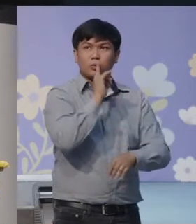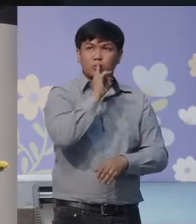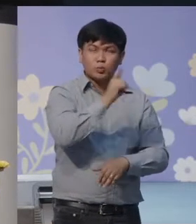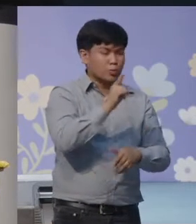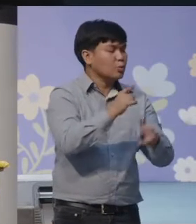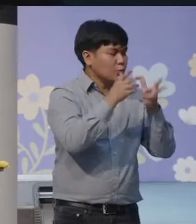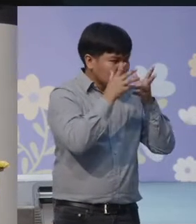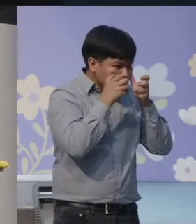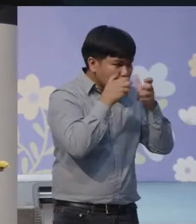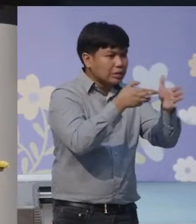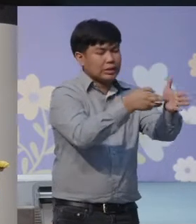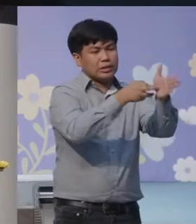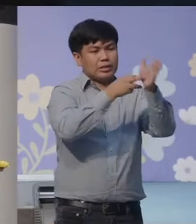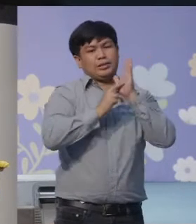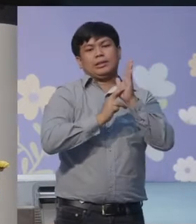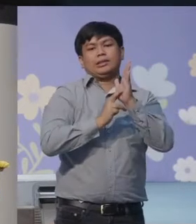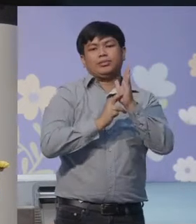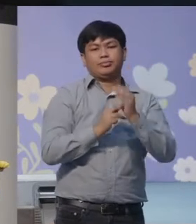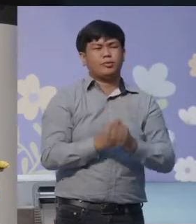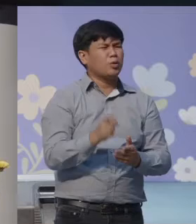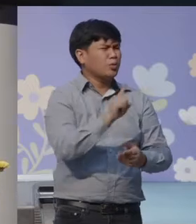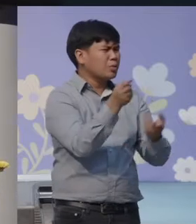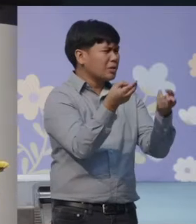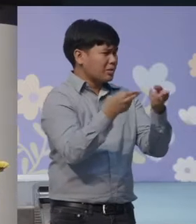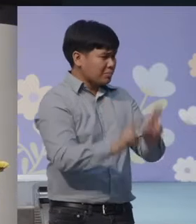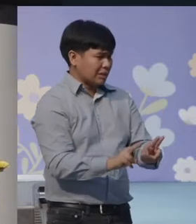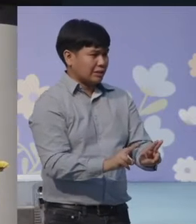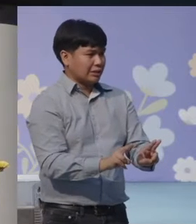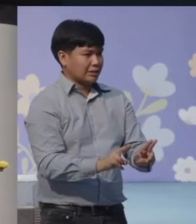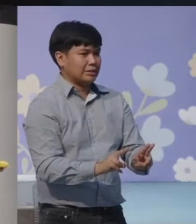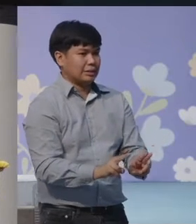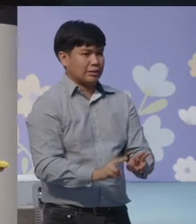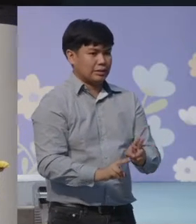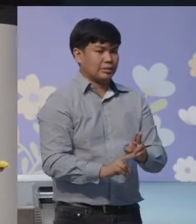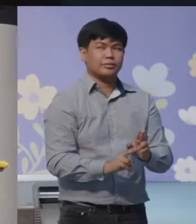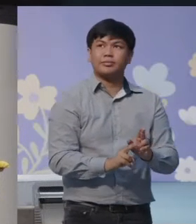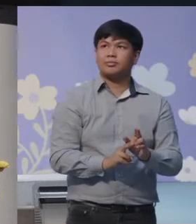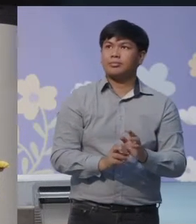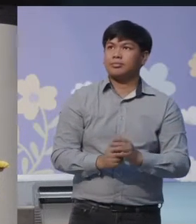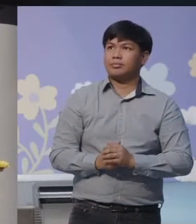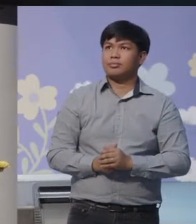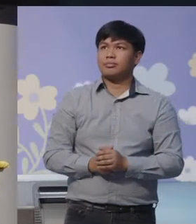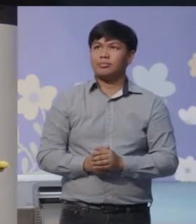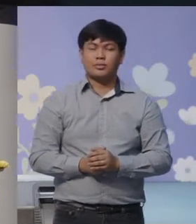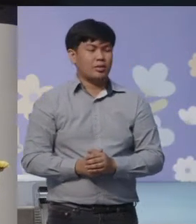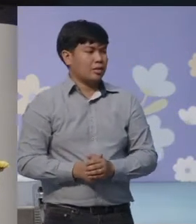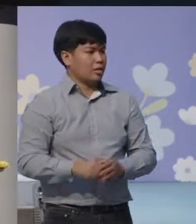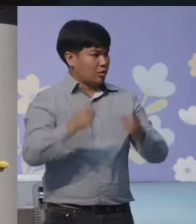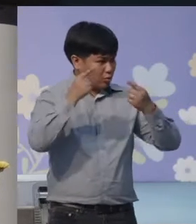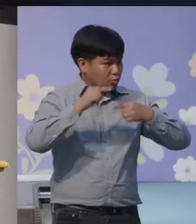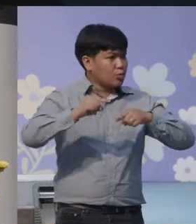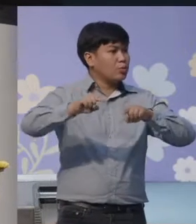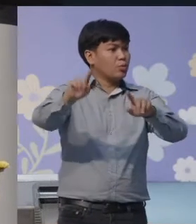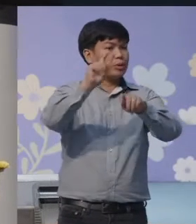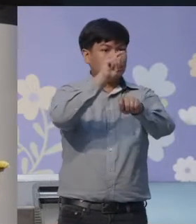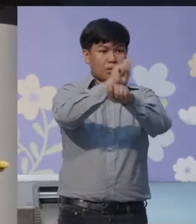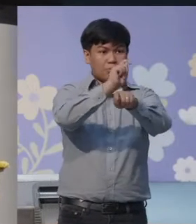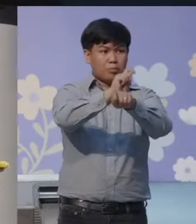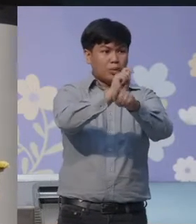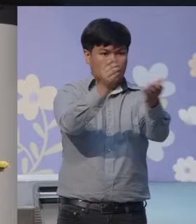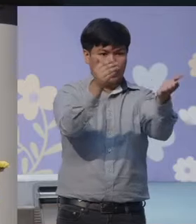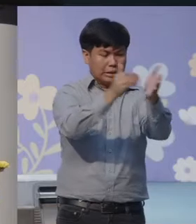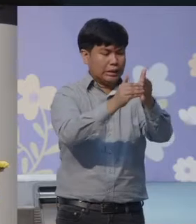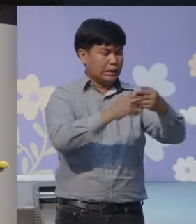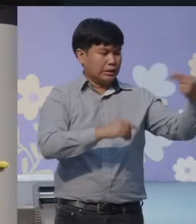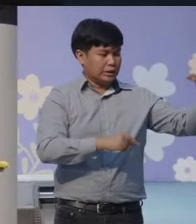panata na ginagawa natin. So ano nangyari dito? Minsan, pumunta na naman sila sa Shiloh. Ito